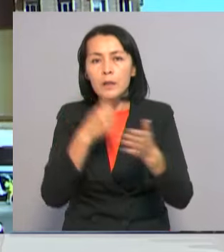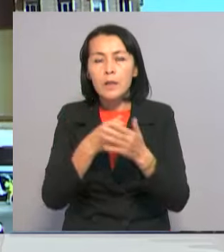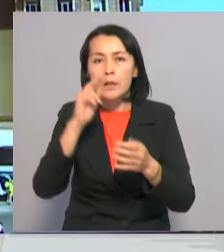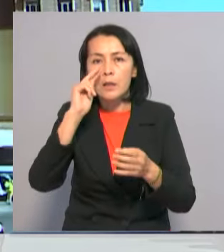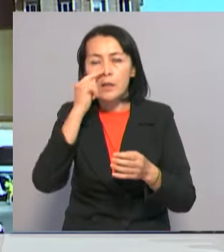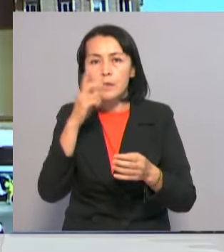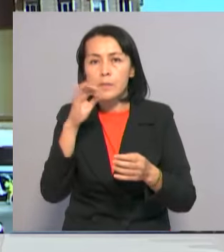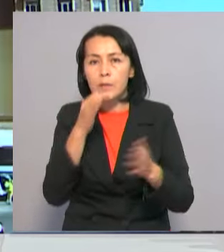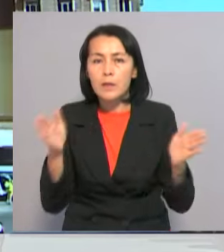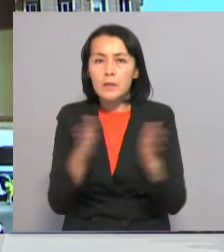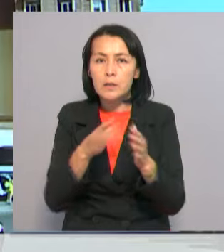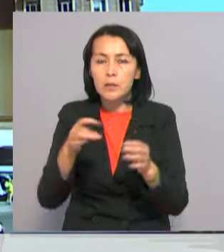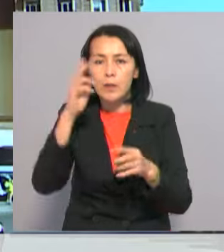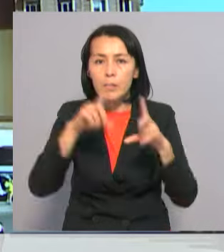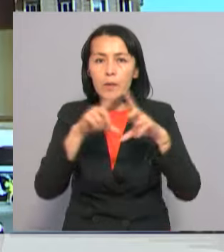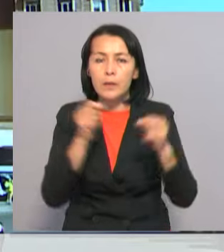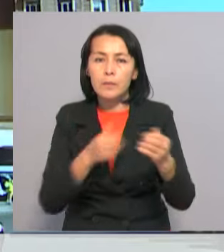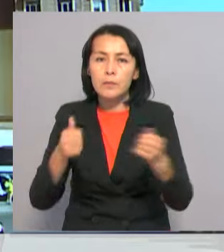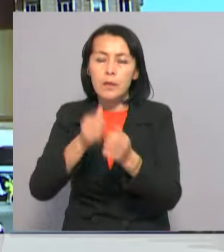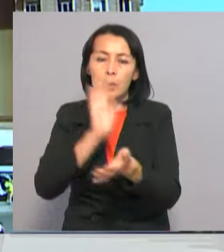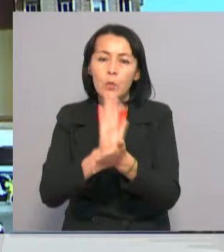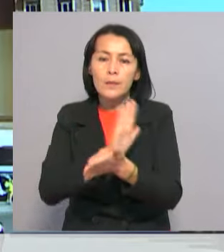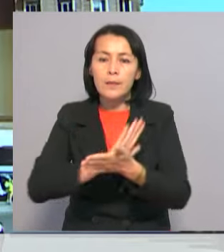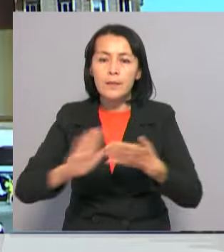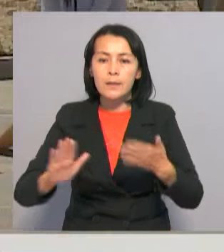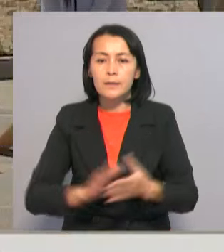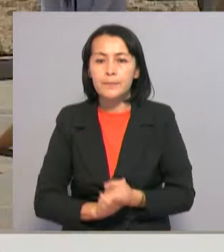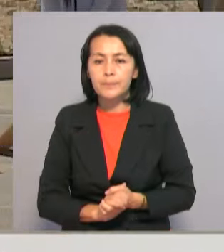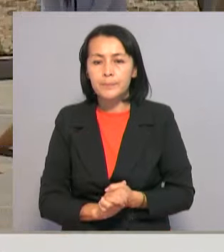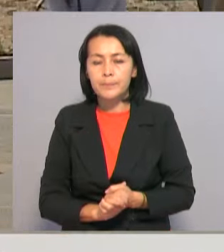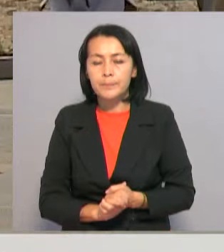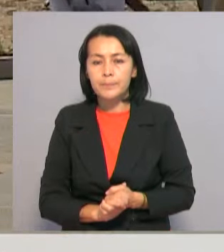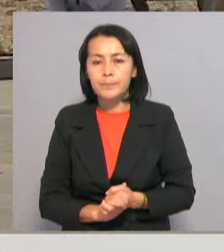Шымсити шағын аудандағы мектеп маңы қоқыстан тазартылды.